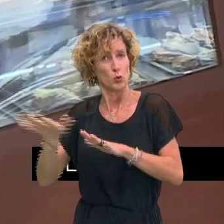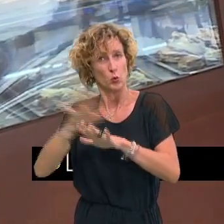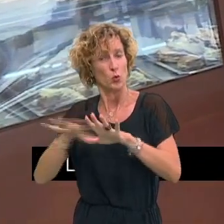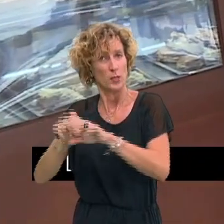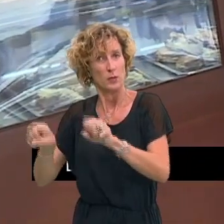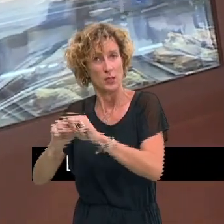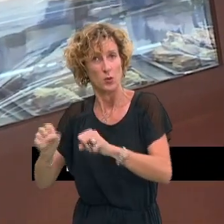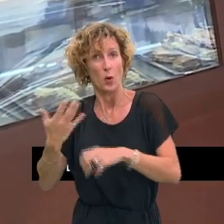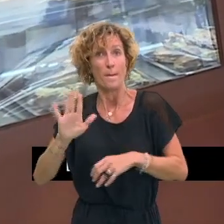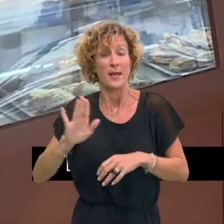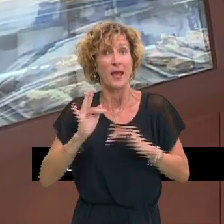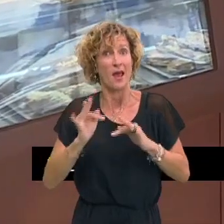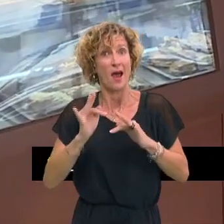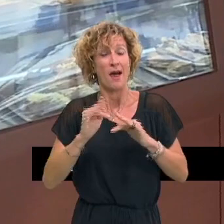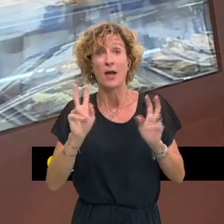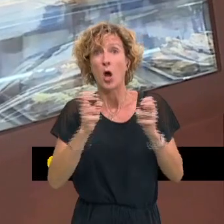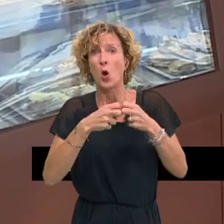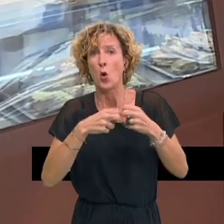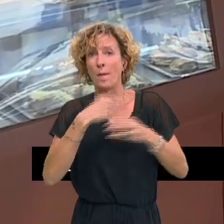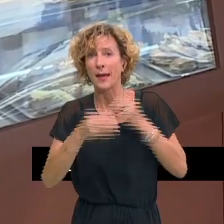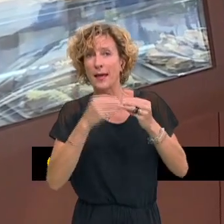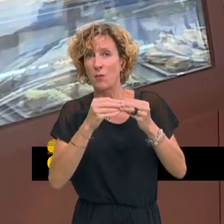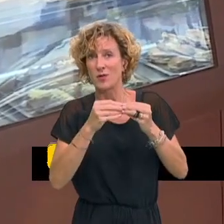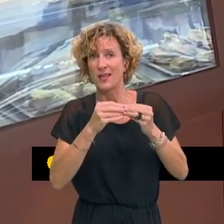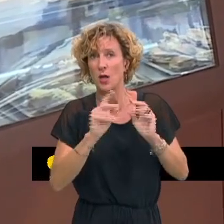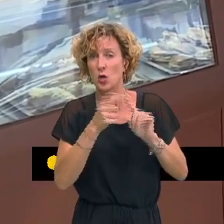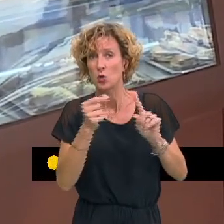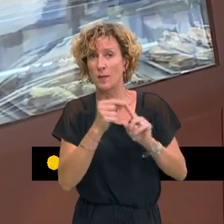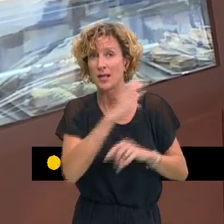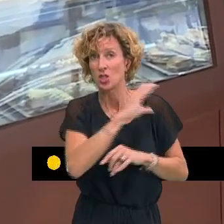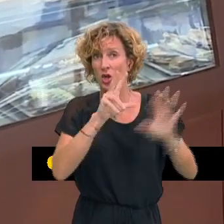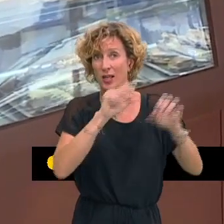cours mondial pour le blé, on est passé de 180 € en un an